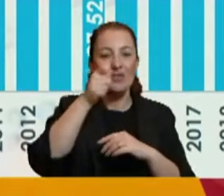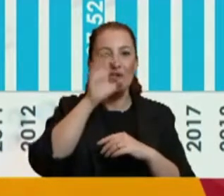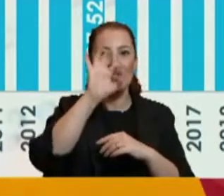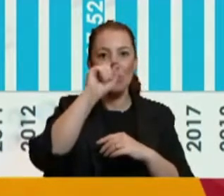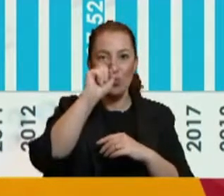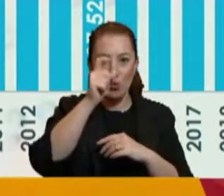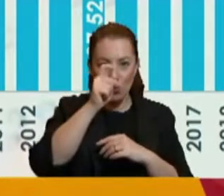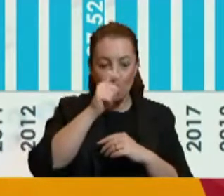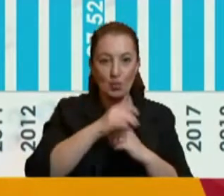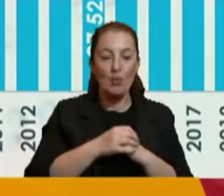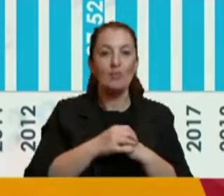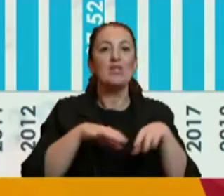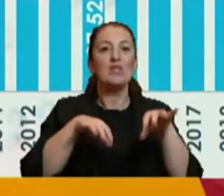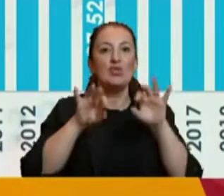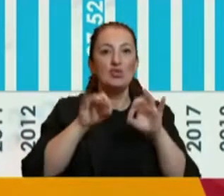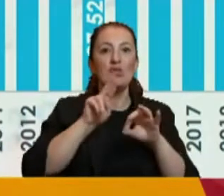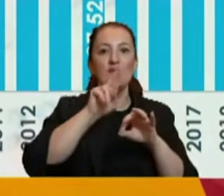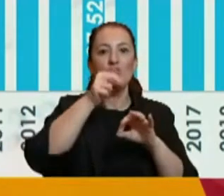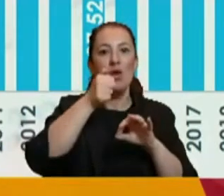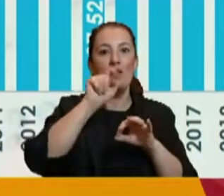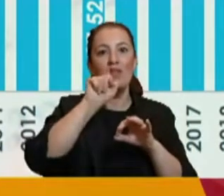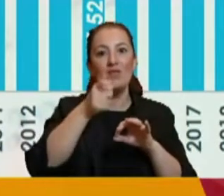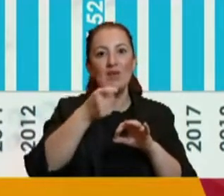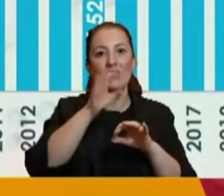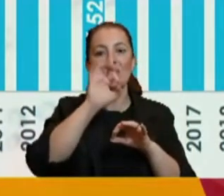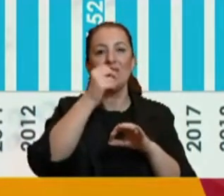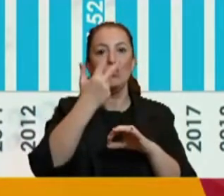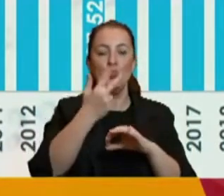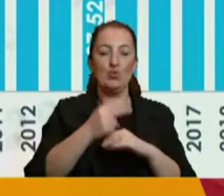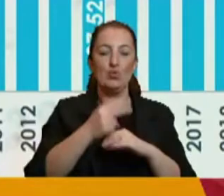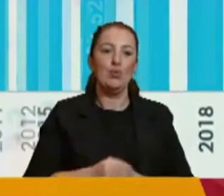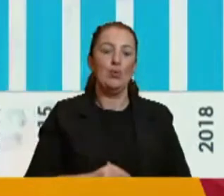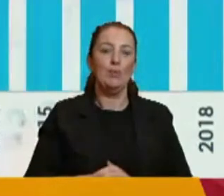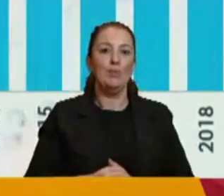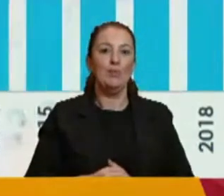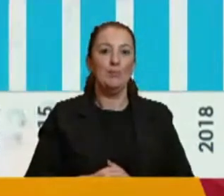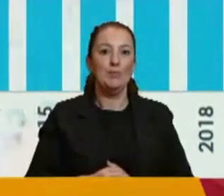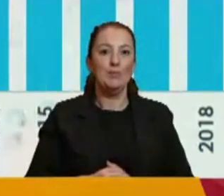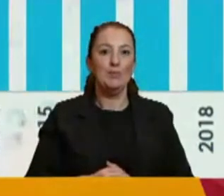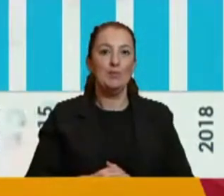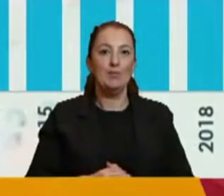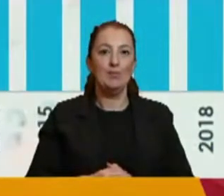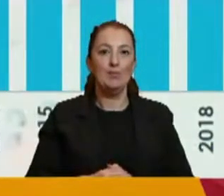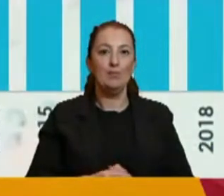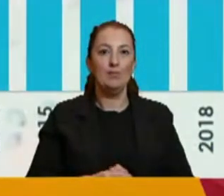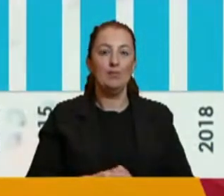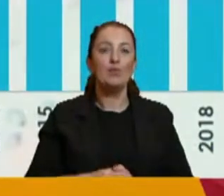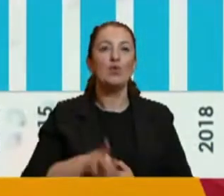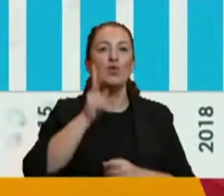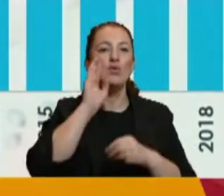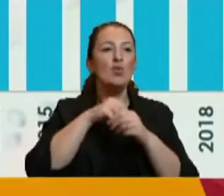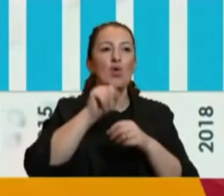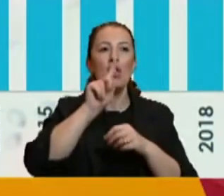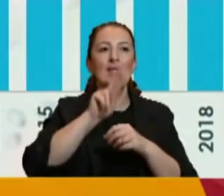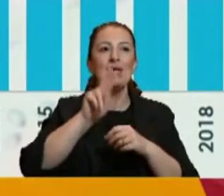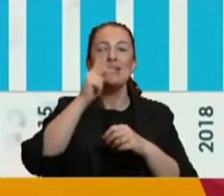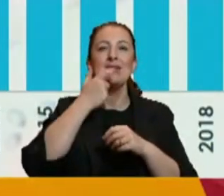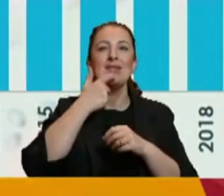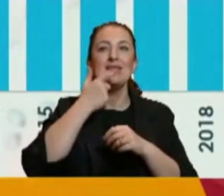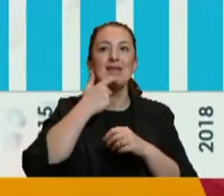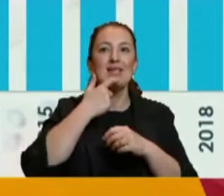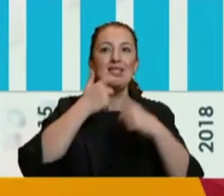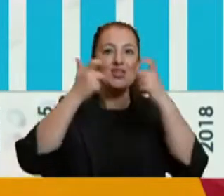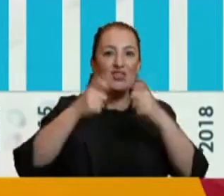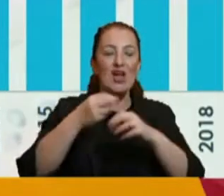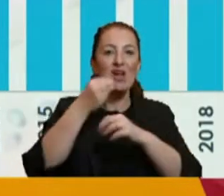dokuzlu biliyorsunuz Bu yıl 70 6.03 devrindeyiz en son on yedi yılda şehri verilen